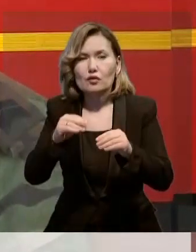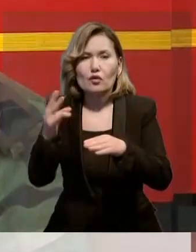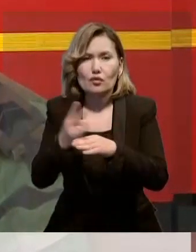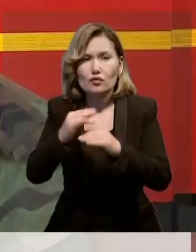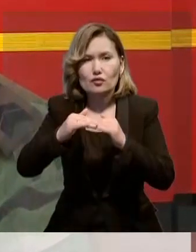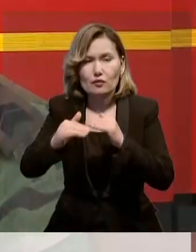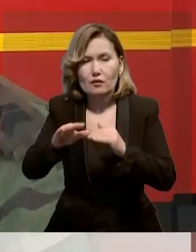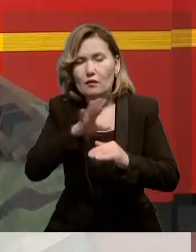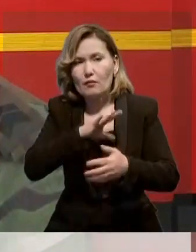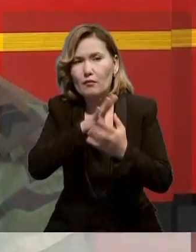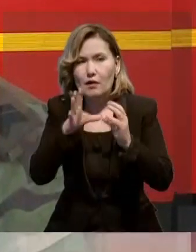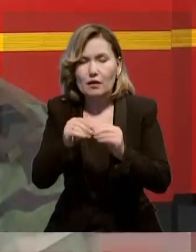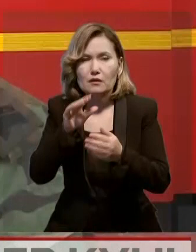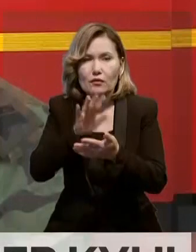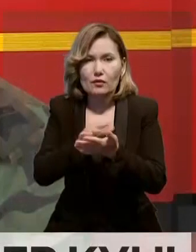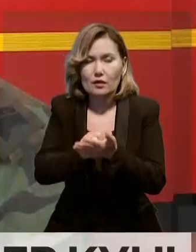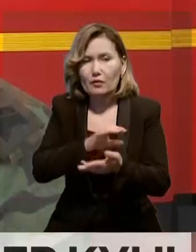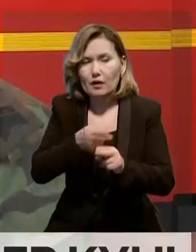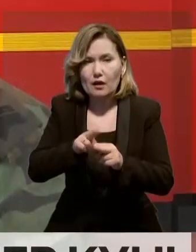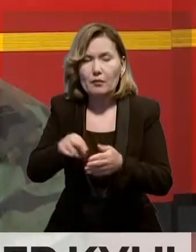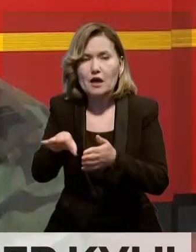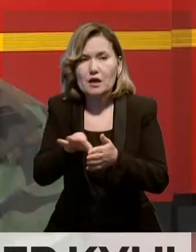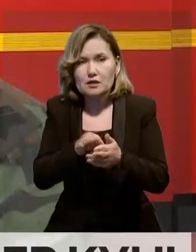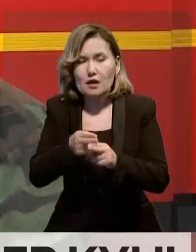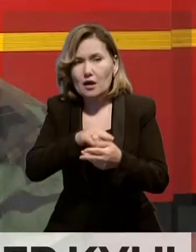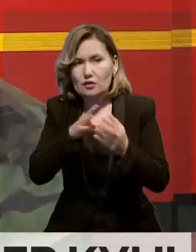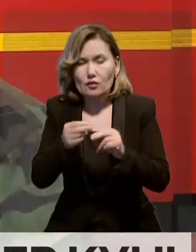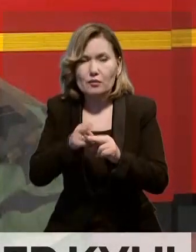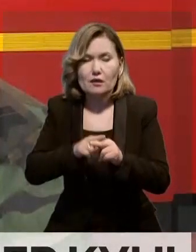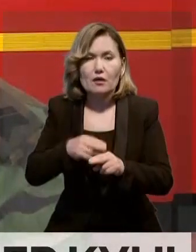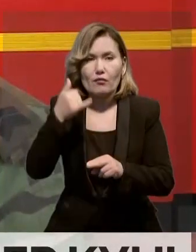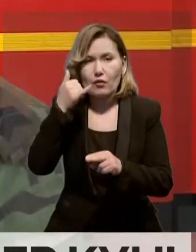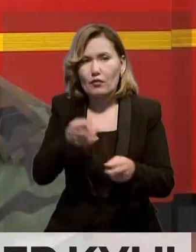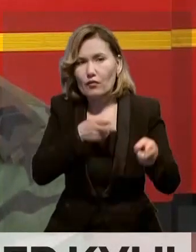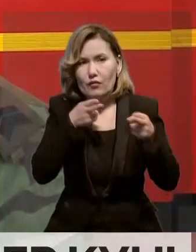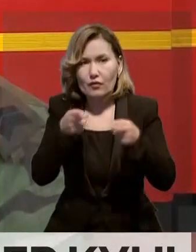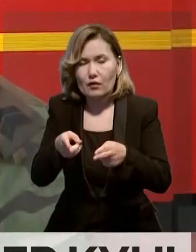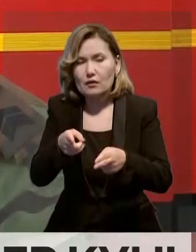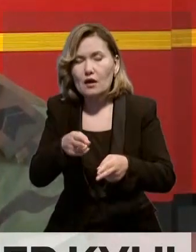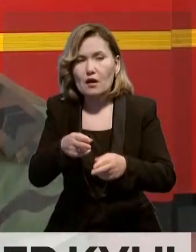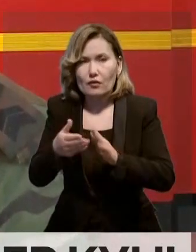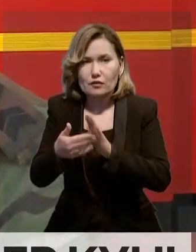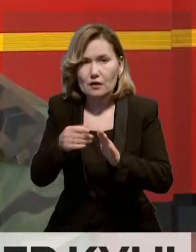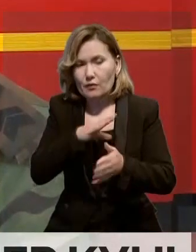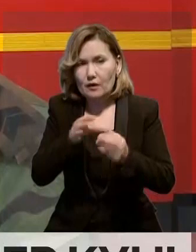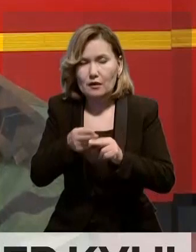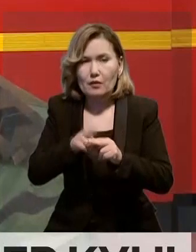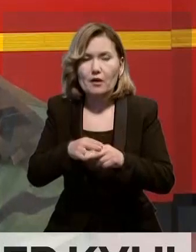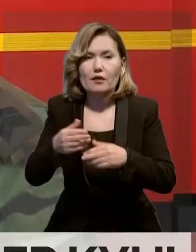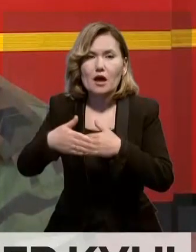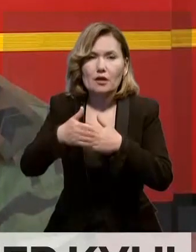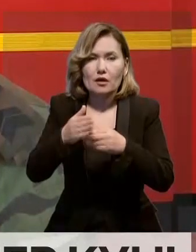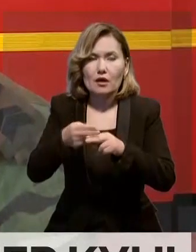өзімнің киімімде малмандай су болып тұрған. Рация арқылы пәтерде адам болуы мүмкін деді. Терезеден қара түтін будақтап жатыр екен. Темір есікті бұзып